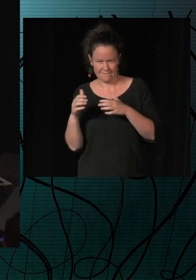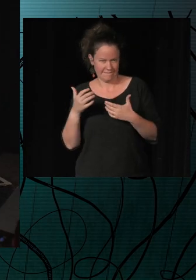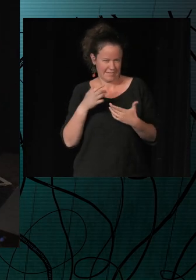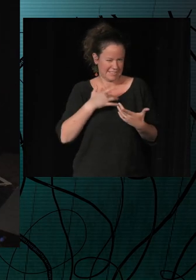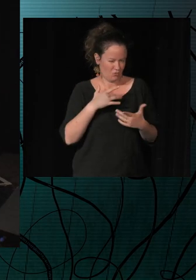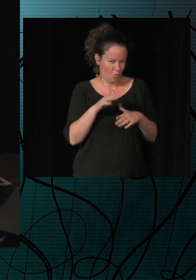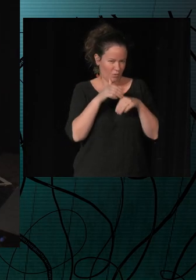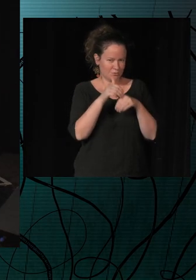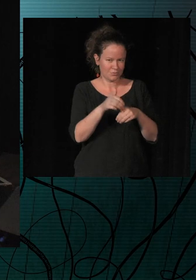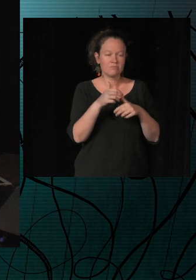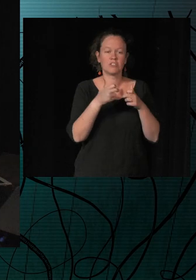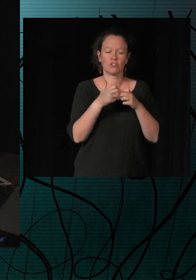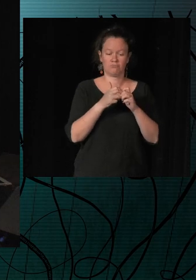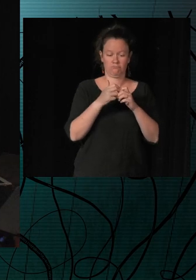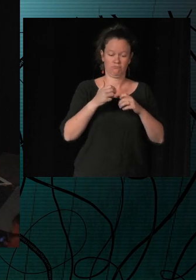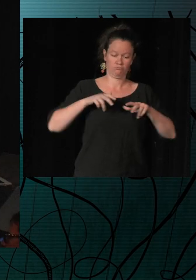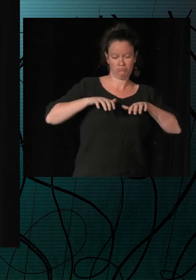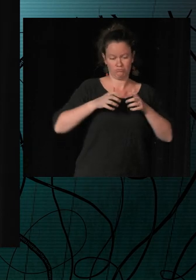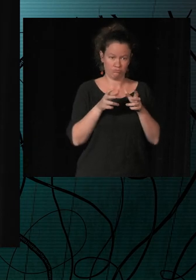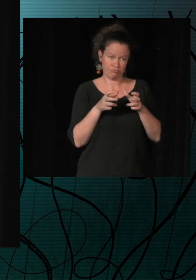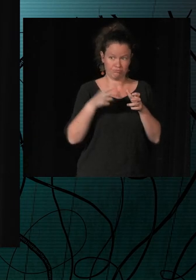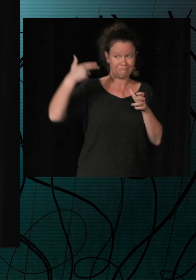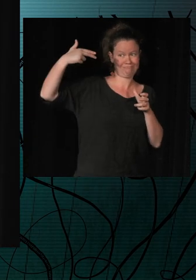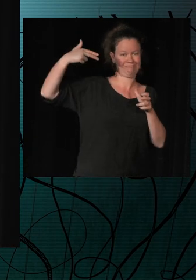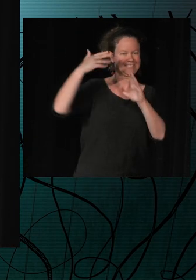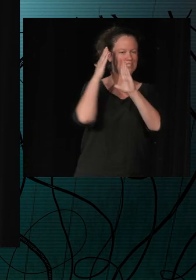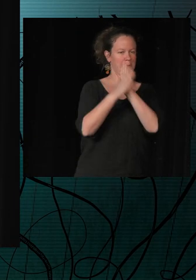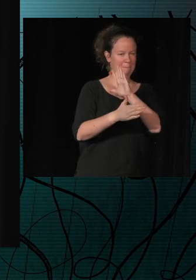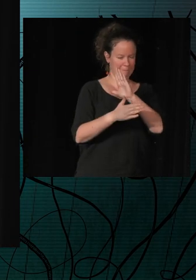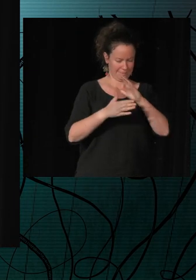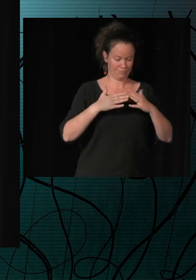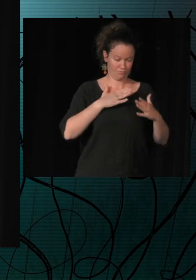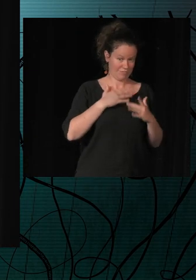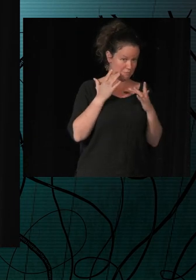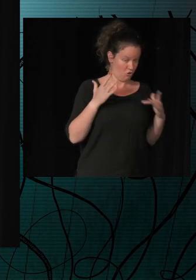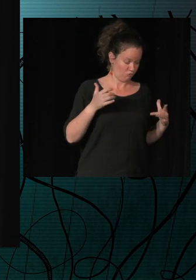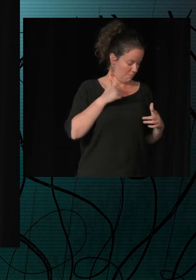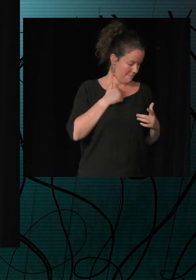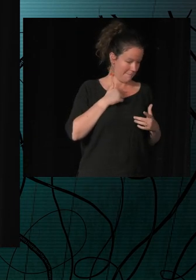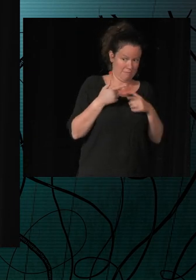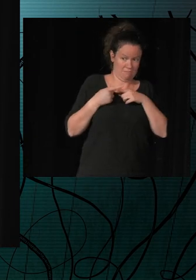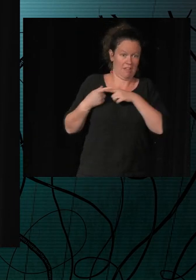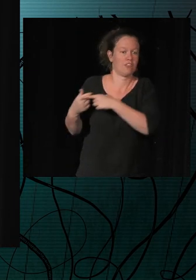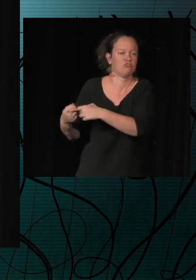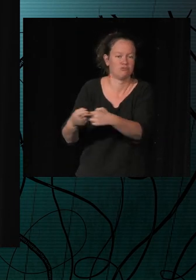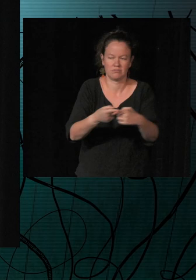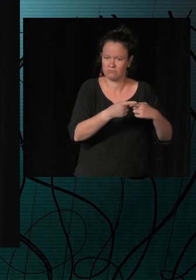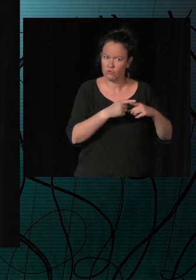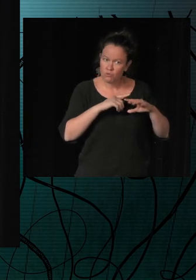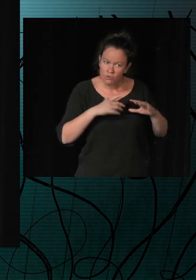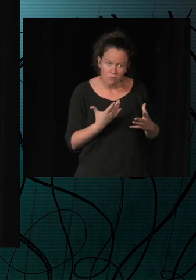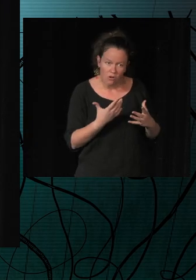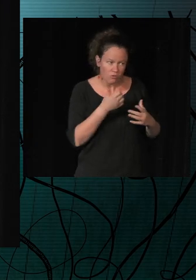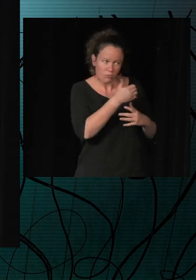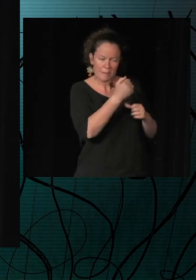en scène de de de sa propre expérience évidemment de son propre jeu comment tu fais pour garder l'équilibre entre l'idée de préserver une forme de de divertissement